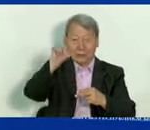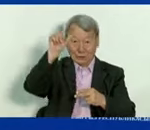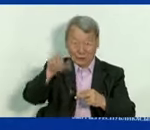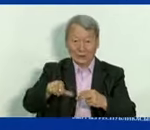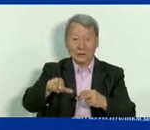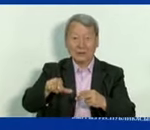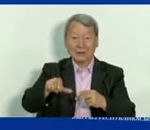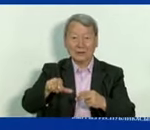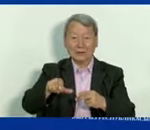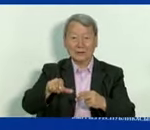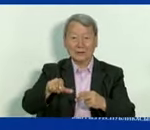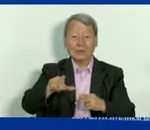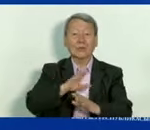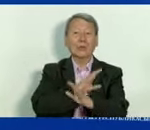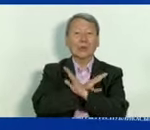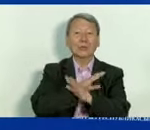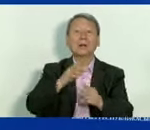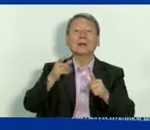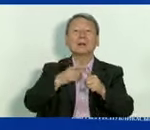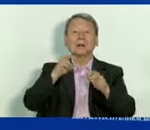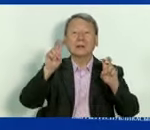данный больной умер от